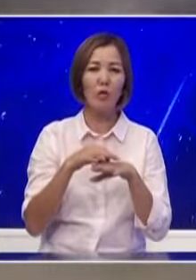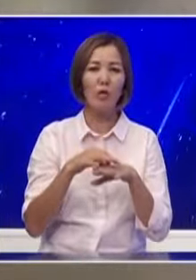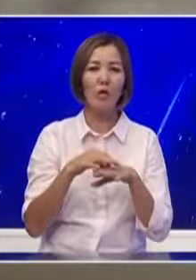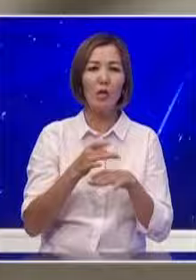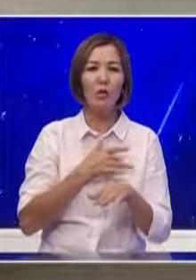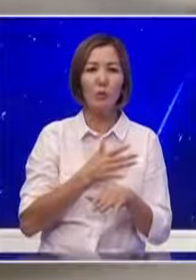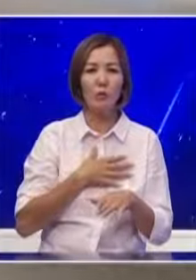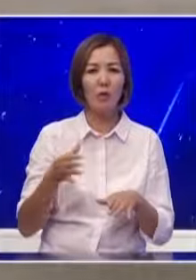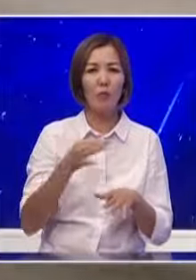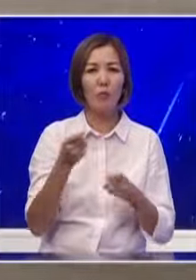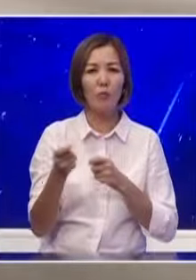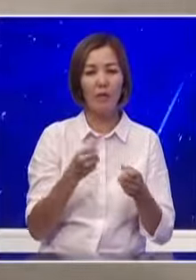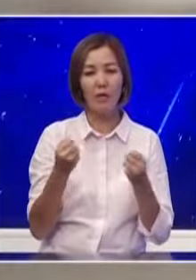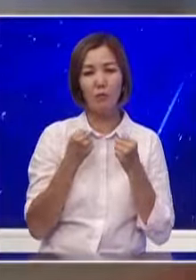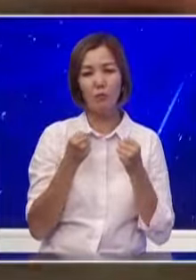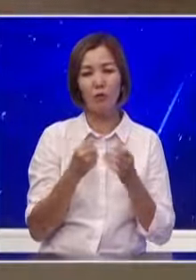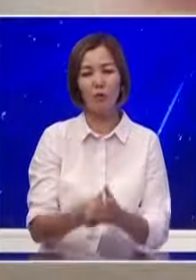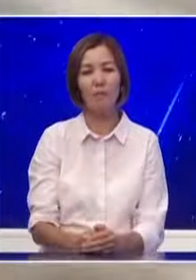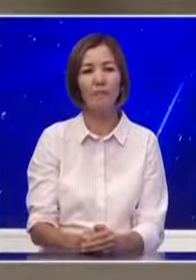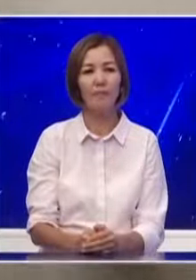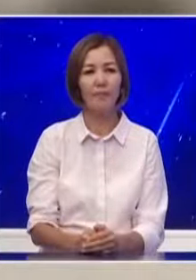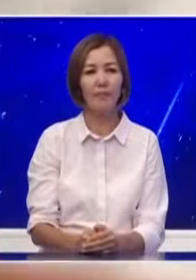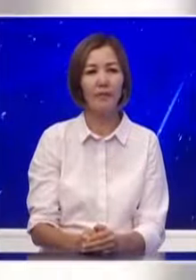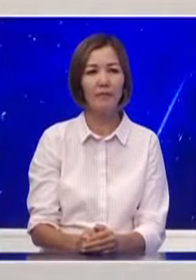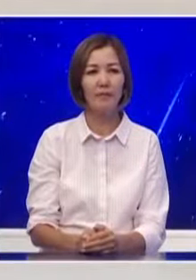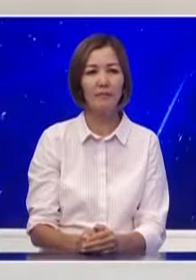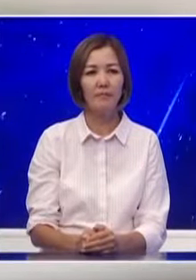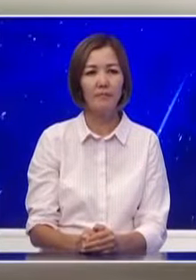в собственность областного управления спорта.